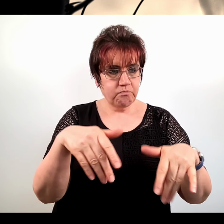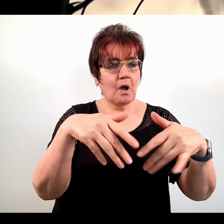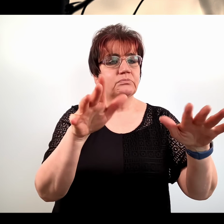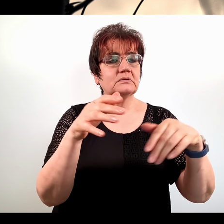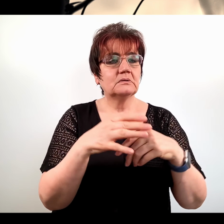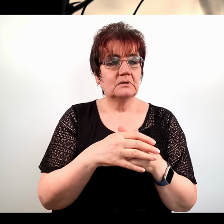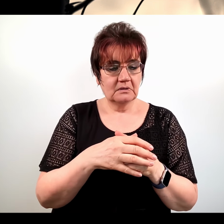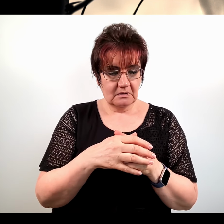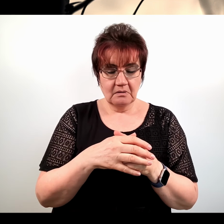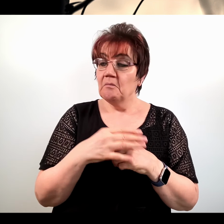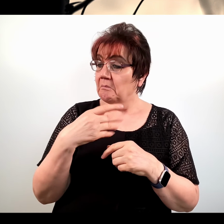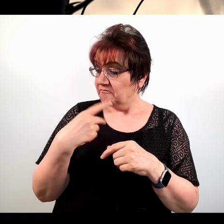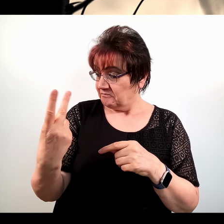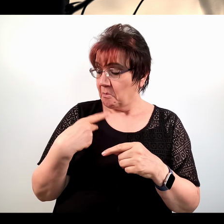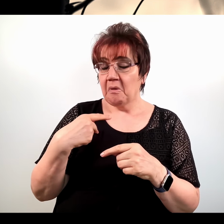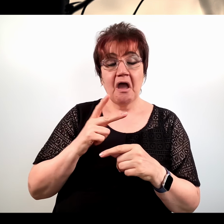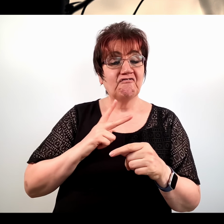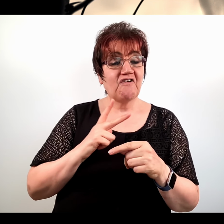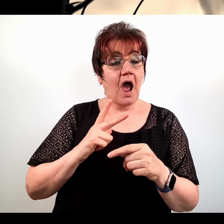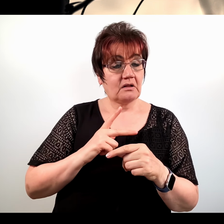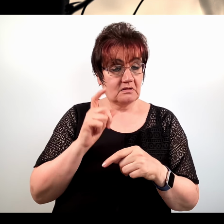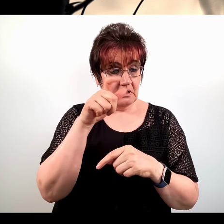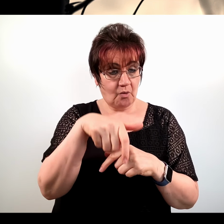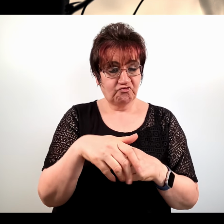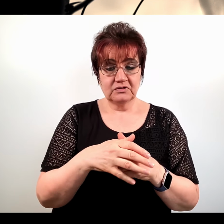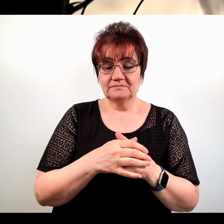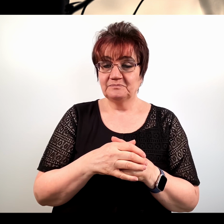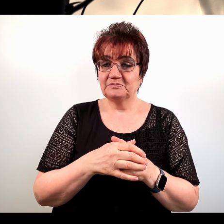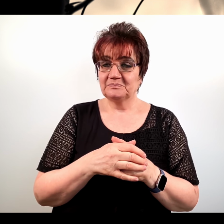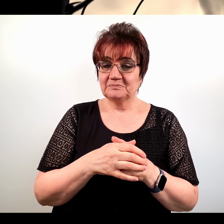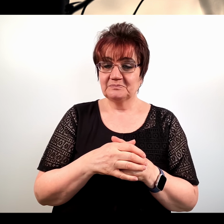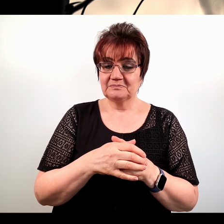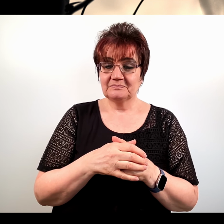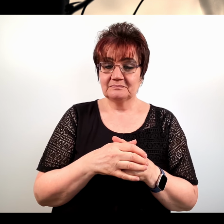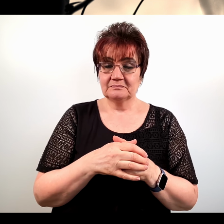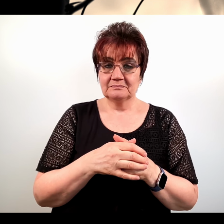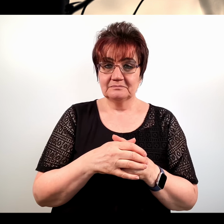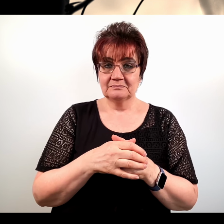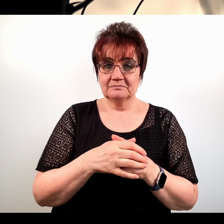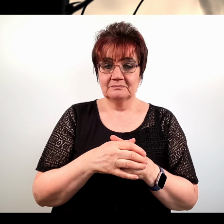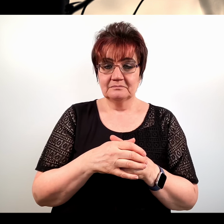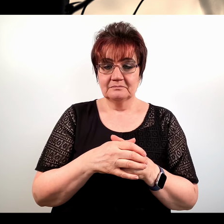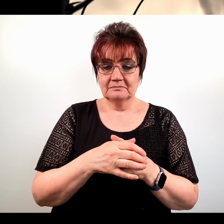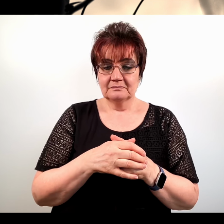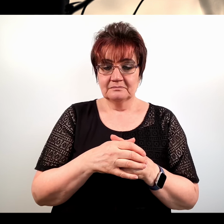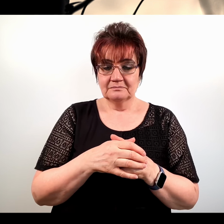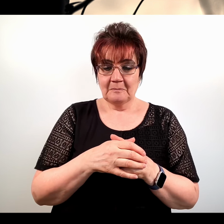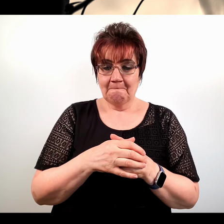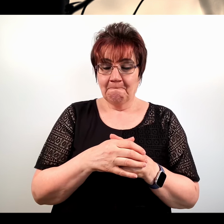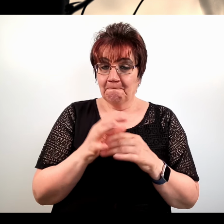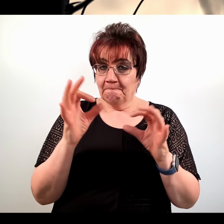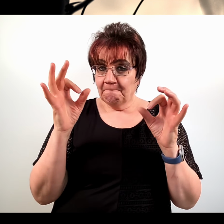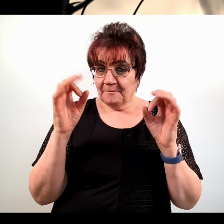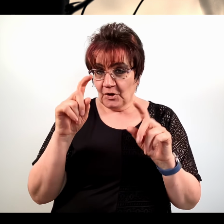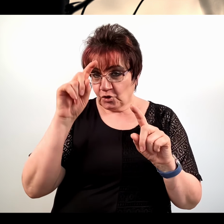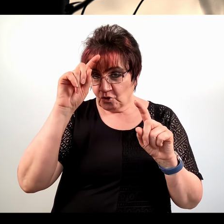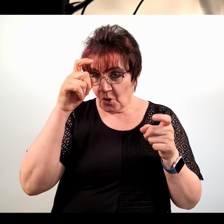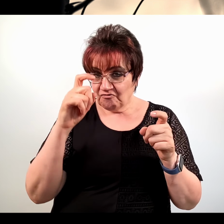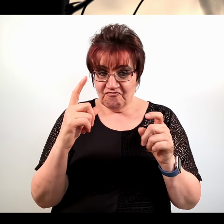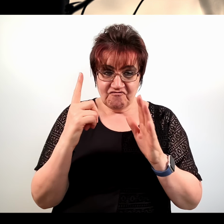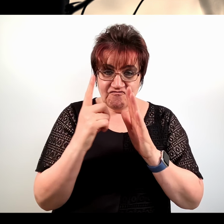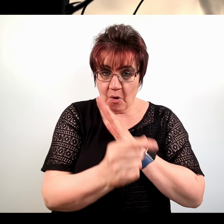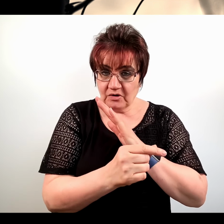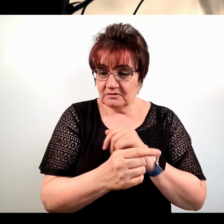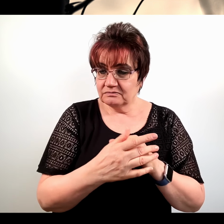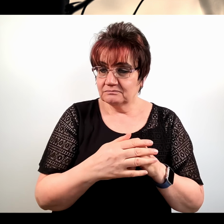dann tu das mal, wir laufen dir hier schon nicht weg,« antwortete der Soldat daraufhin. Kaum war der